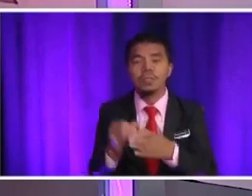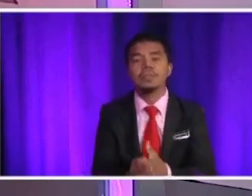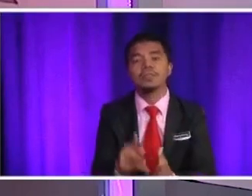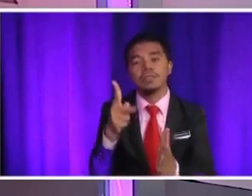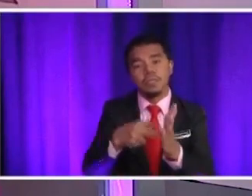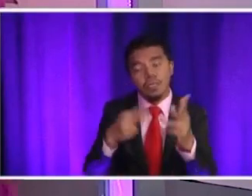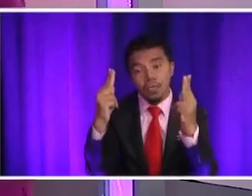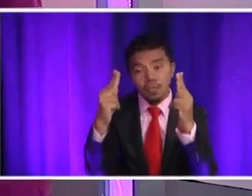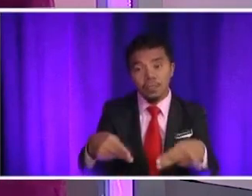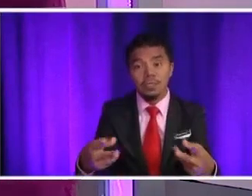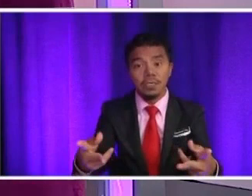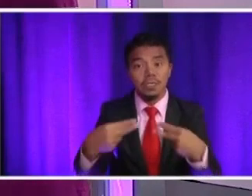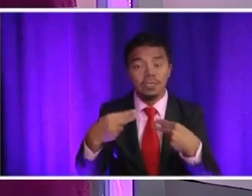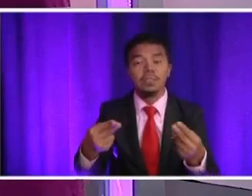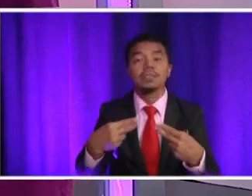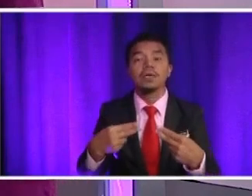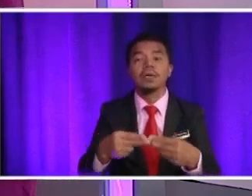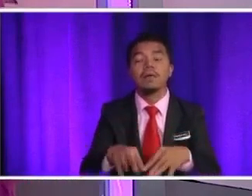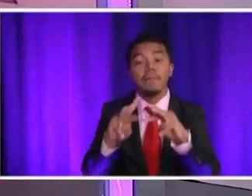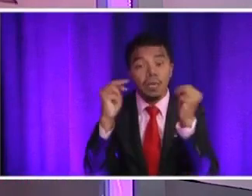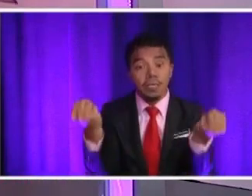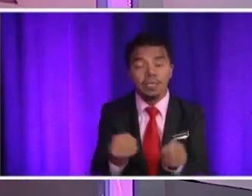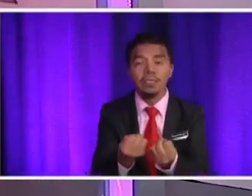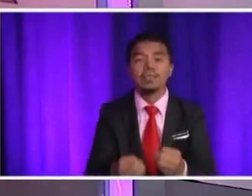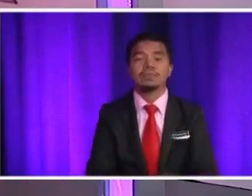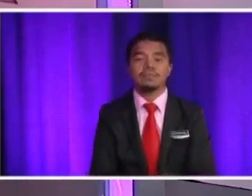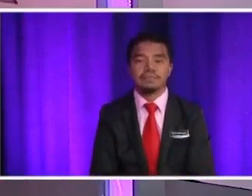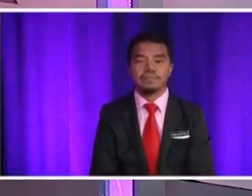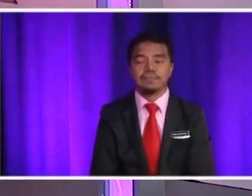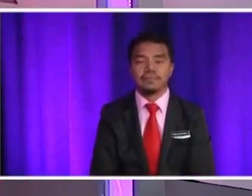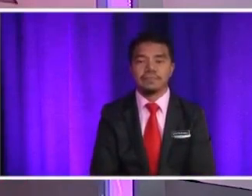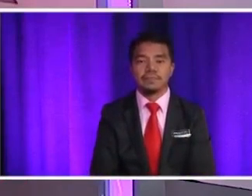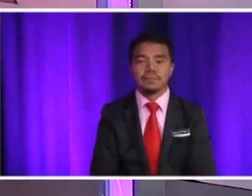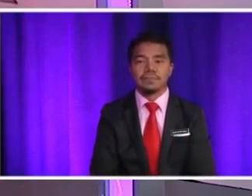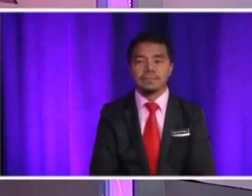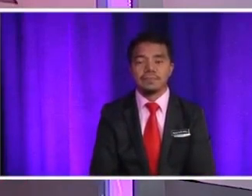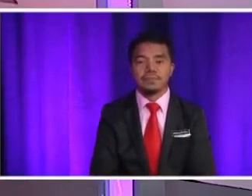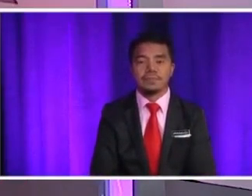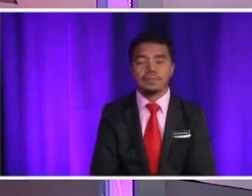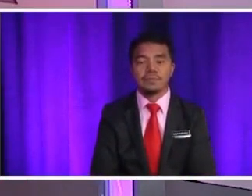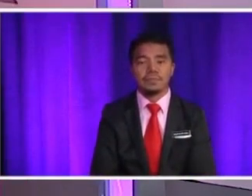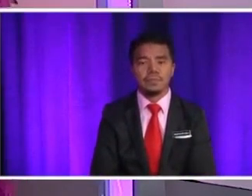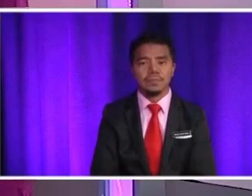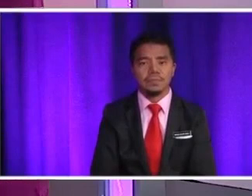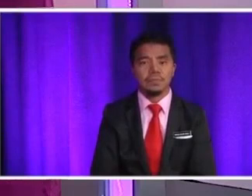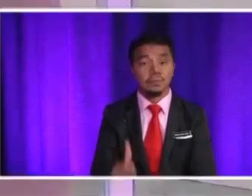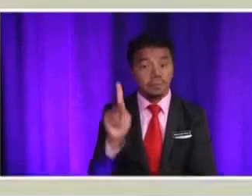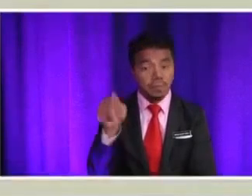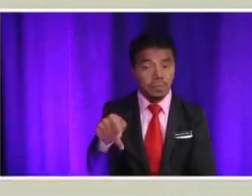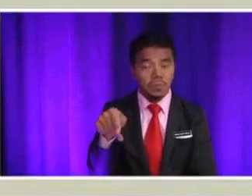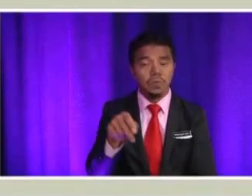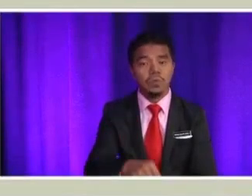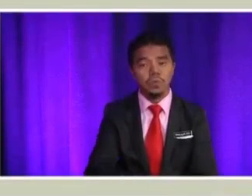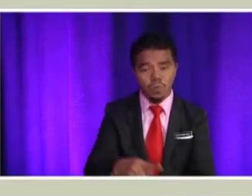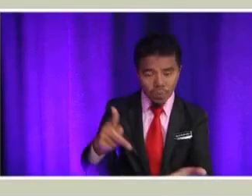tu akan dapat dijual di pasaran dengan baik. Seterusnya dia perlu membuat